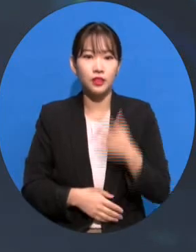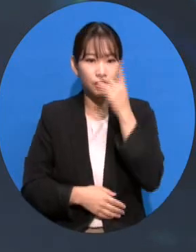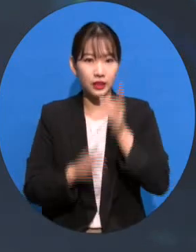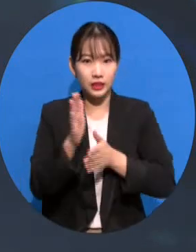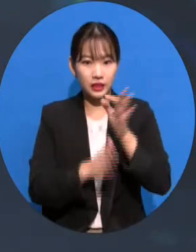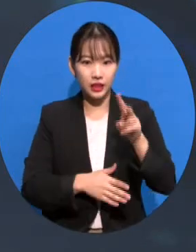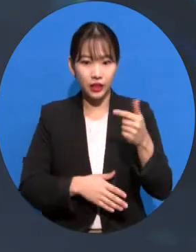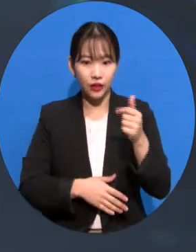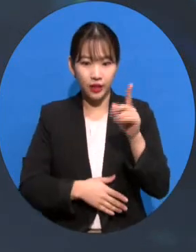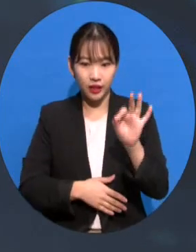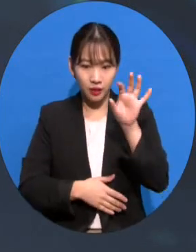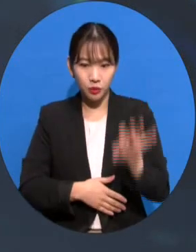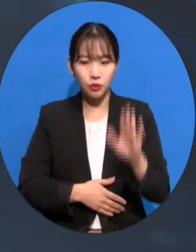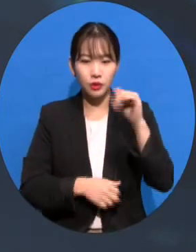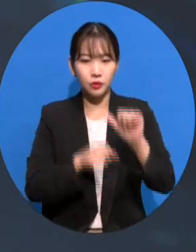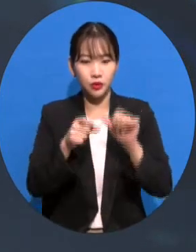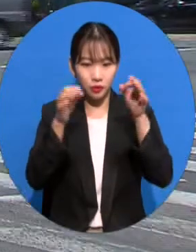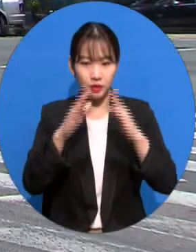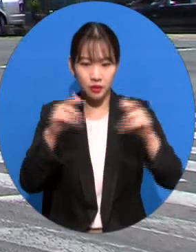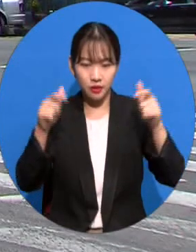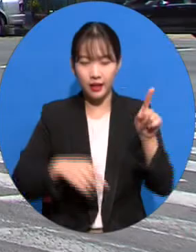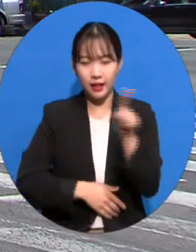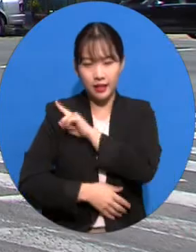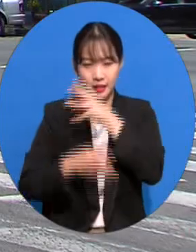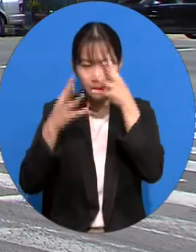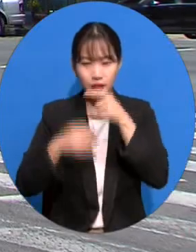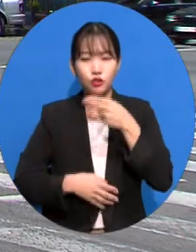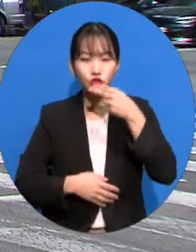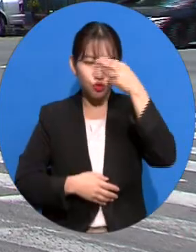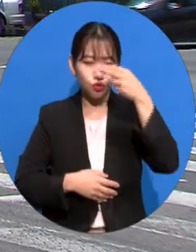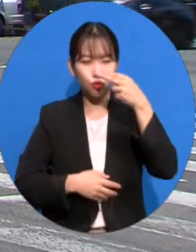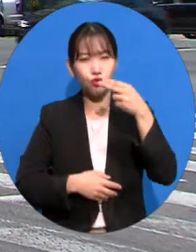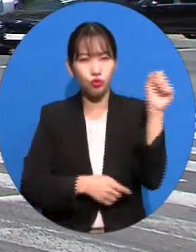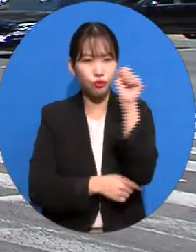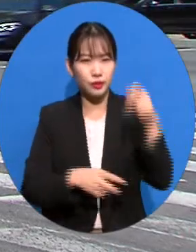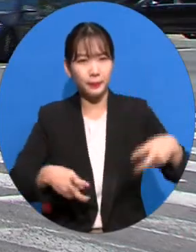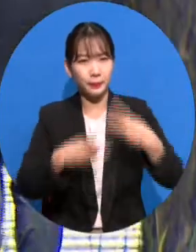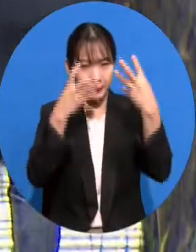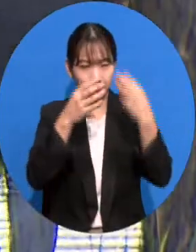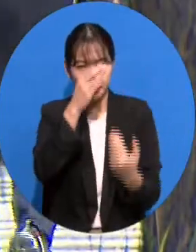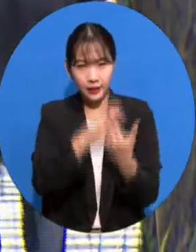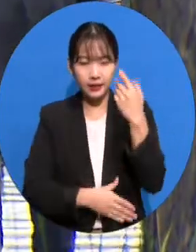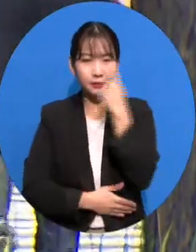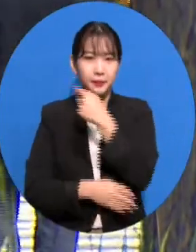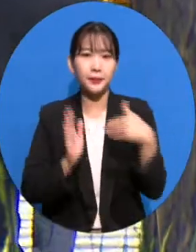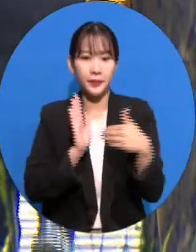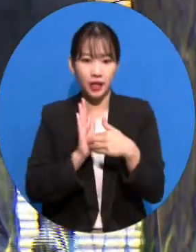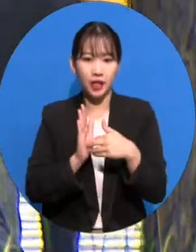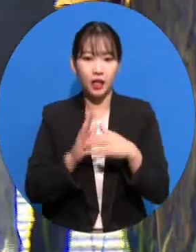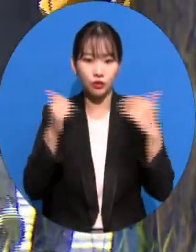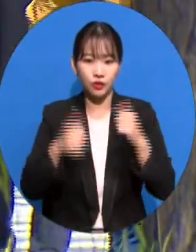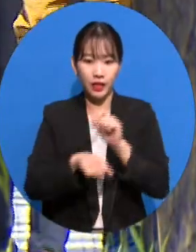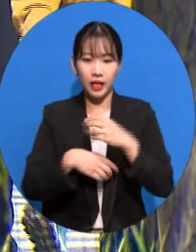순천시 연양동에서 최근 5년간 도내에서 가장 많은 음주운전 교통사고가 발생하는 것으로 나타났습니다.